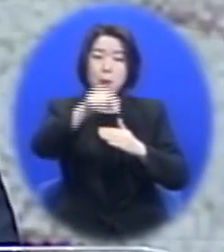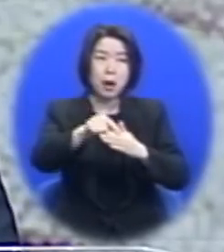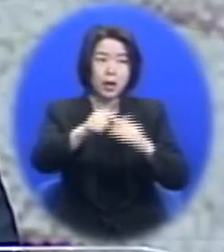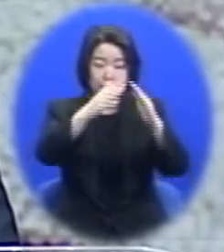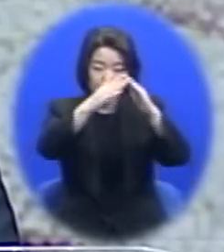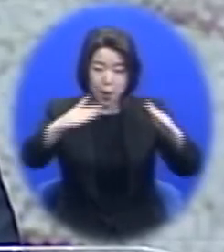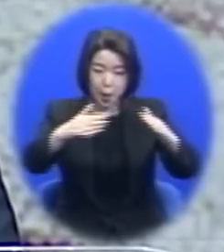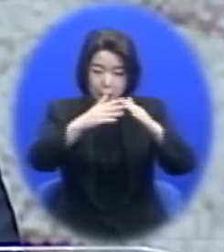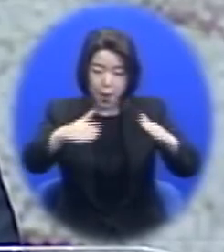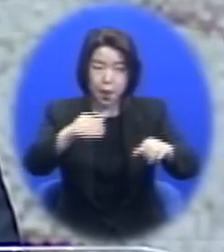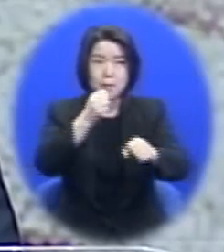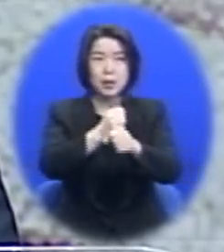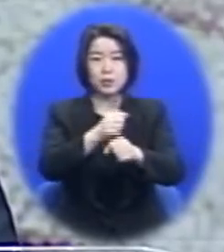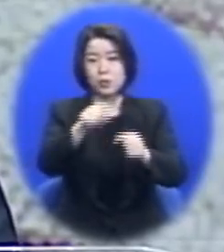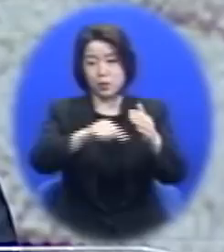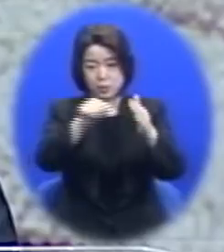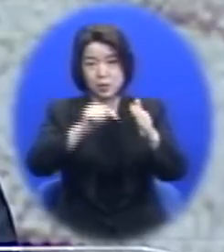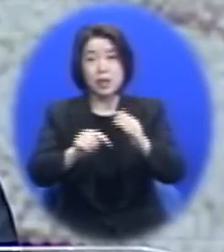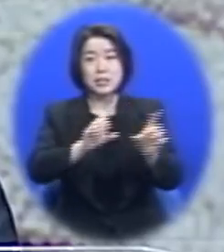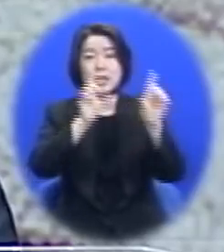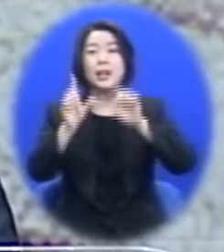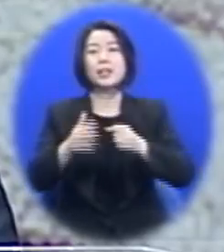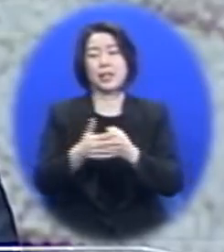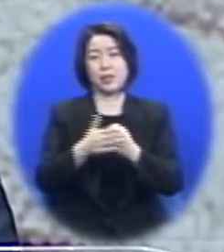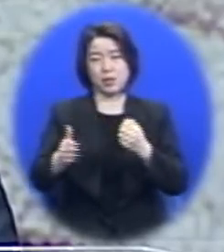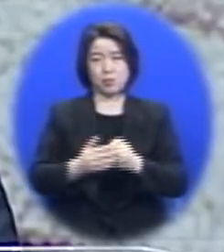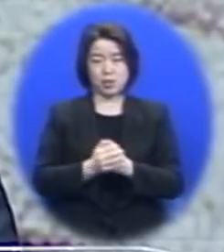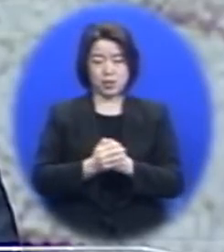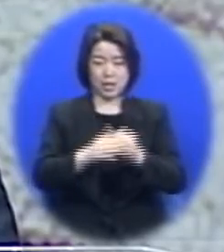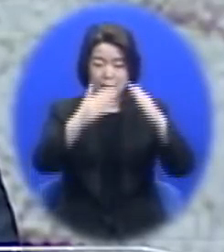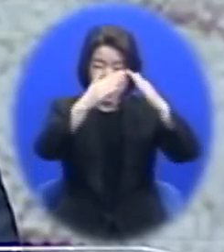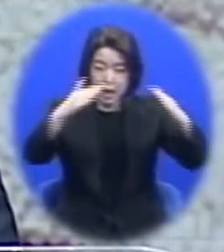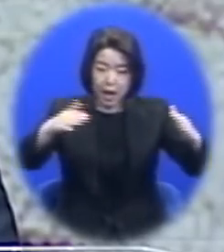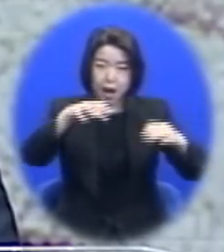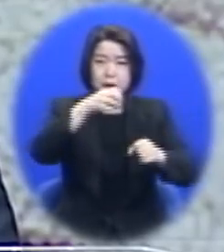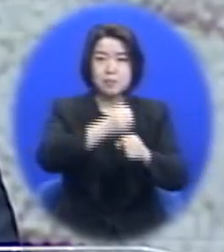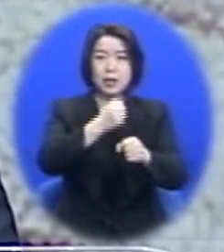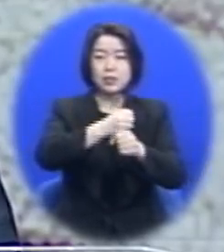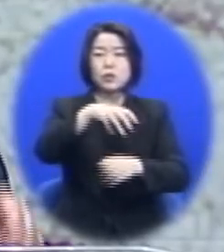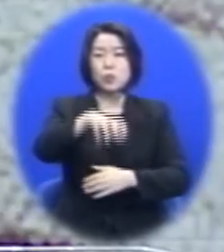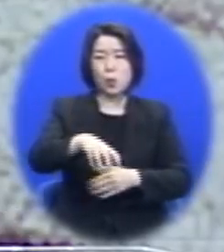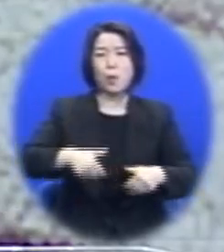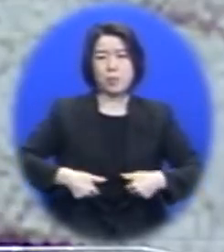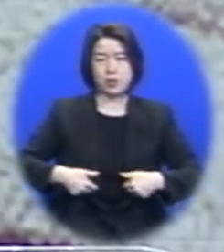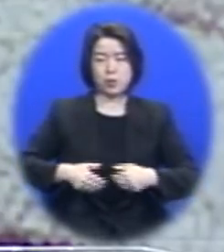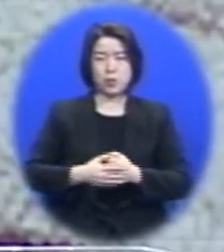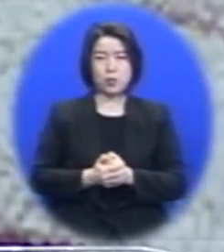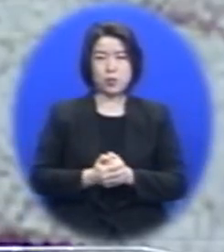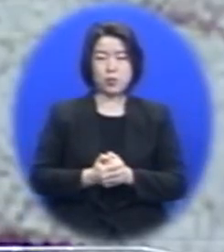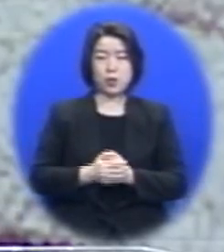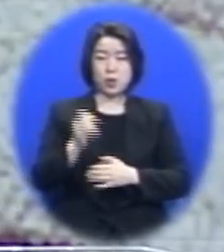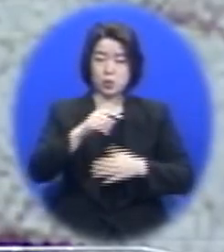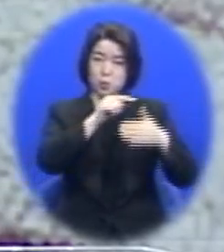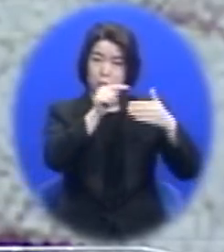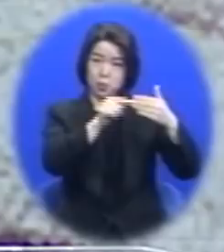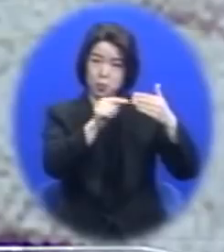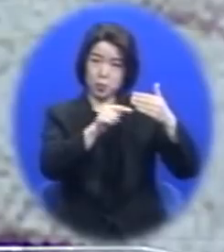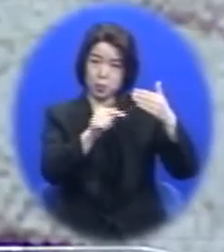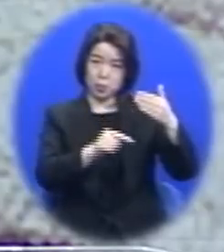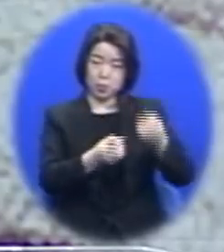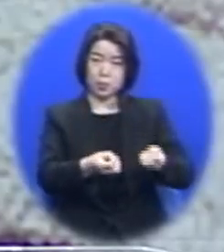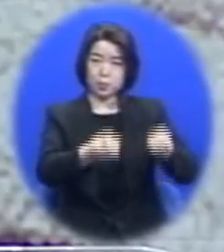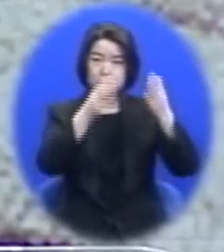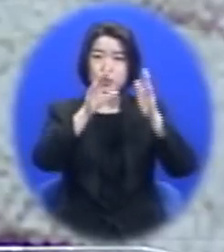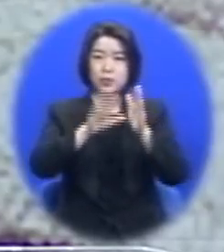되니까 그가 장막 을 만들 장수가 반드시 필요한 겁니다 그리고 유월절 기간 동안에 그들은